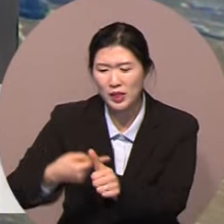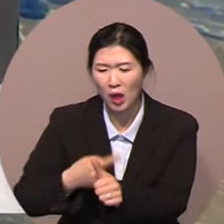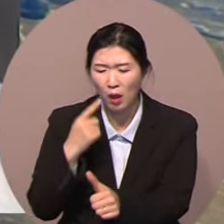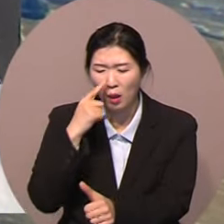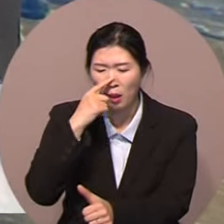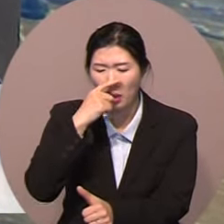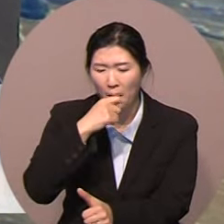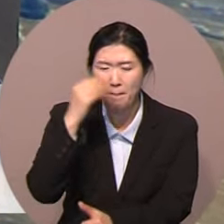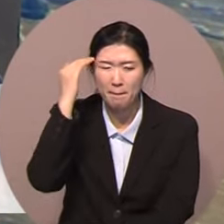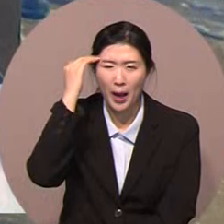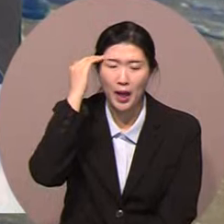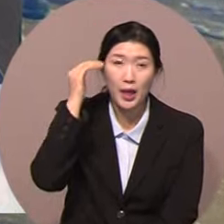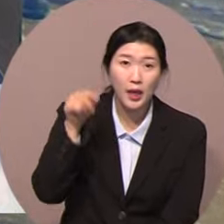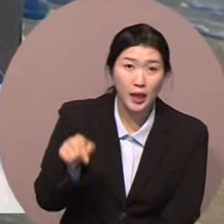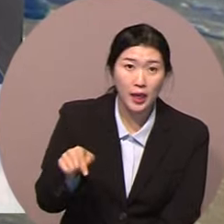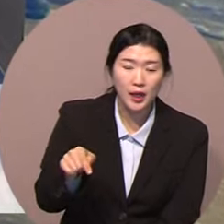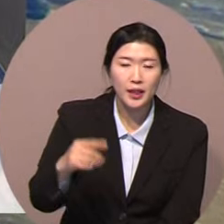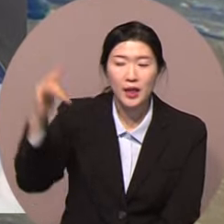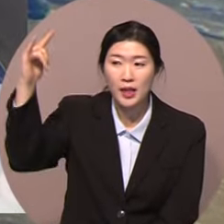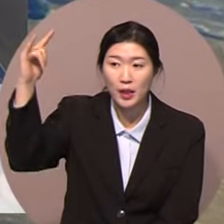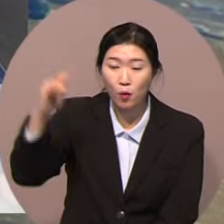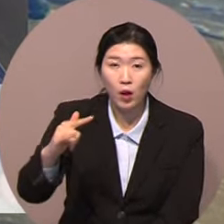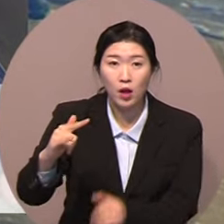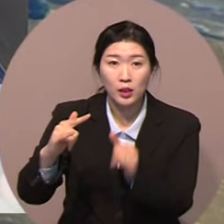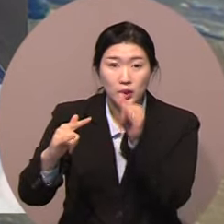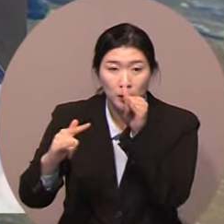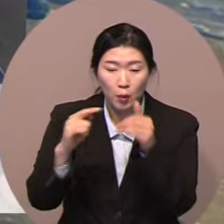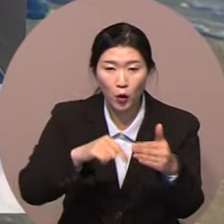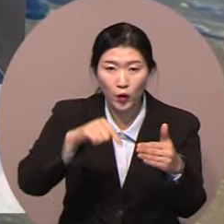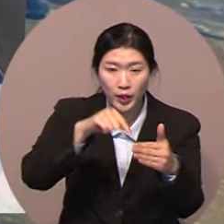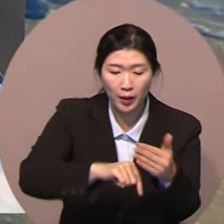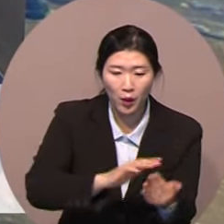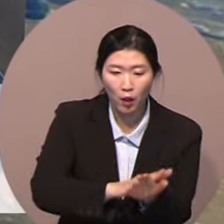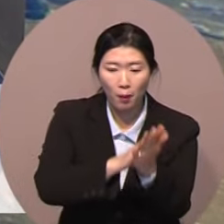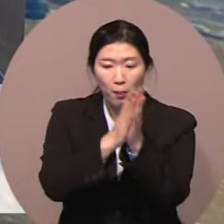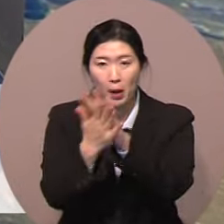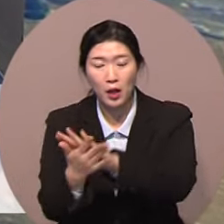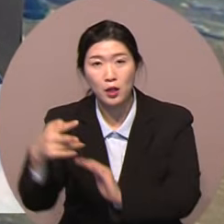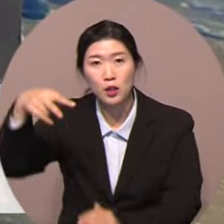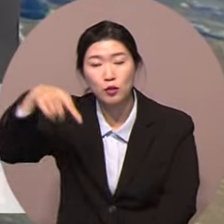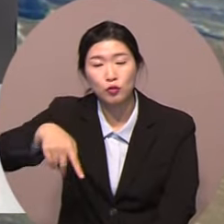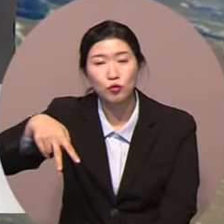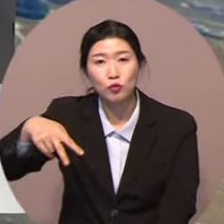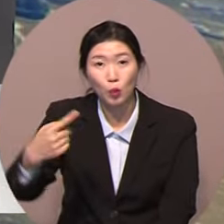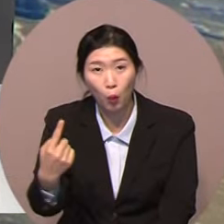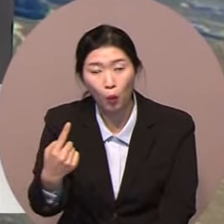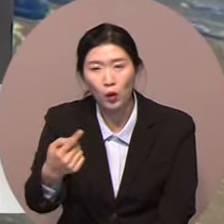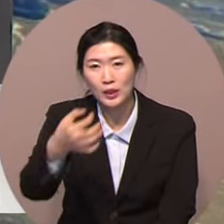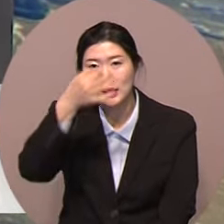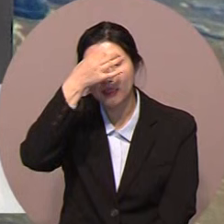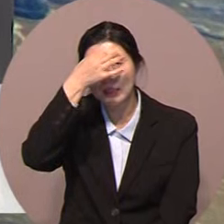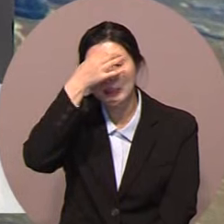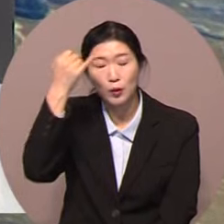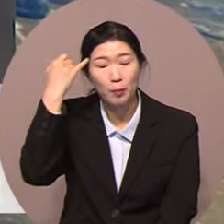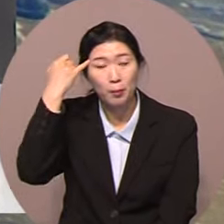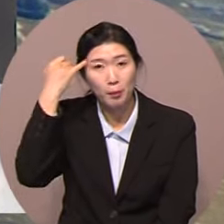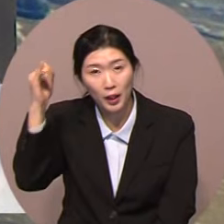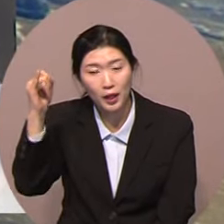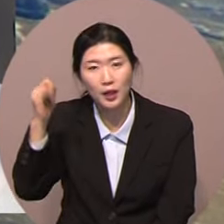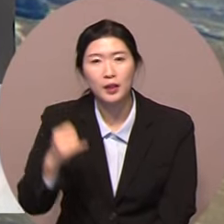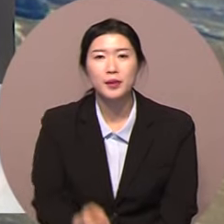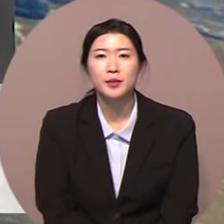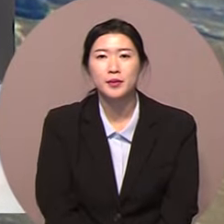일으키는데요. 태양빛만 있으면 페트병에서 친환경 연료인 수소를 생산할 수 있는 고효율 촉매를